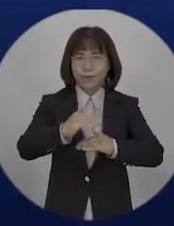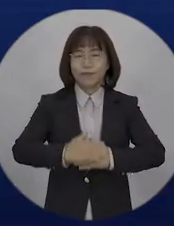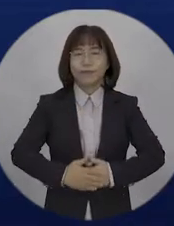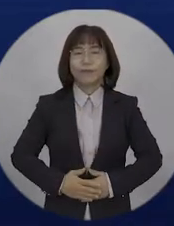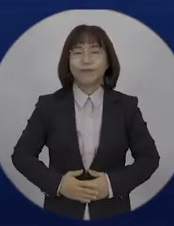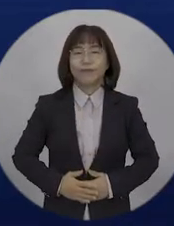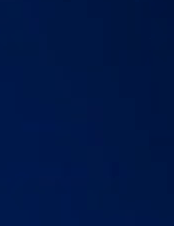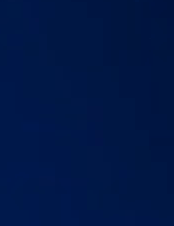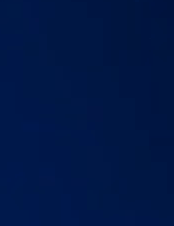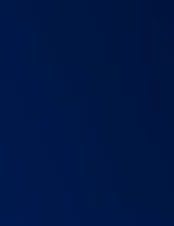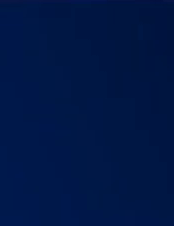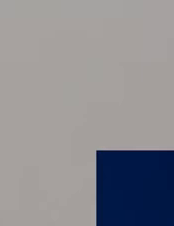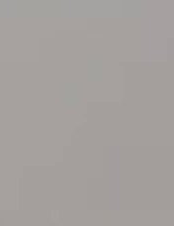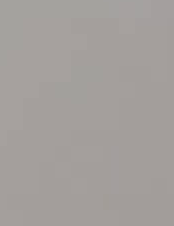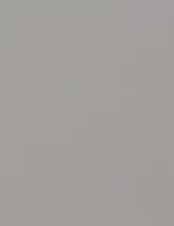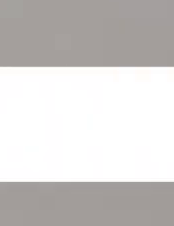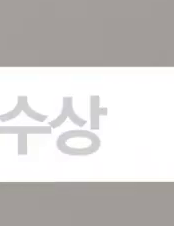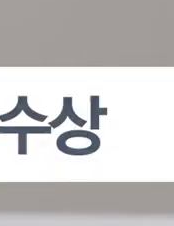소식입니다.